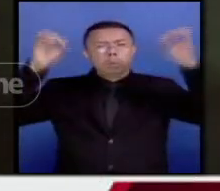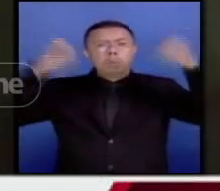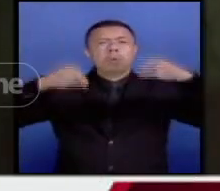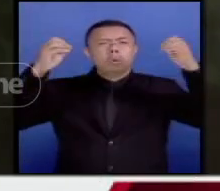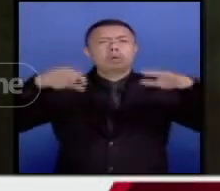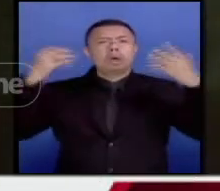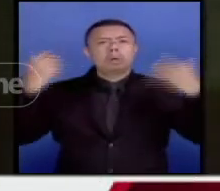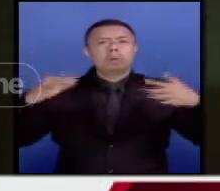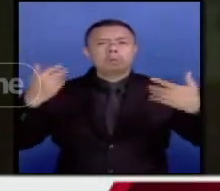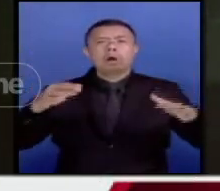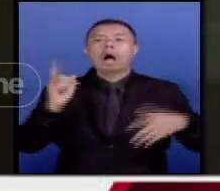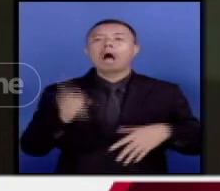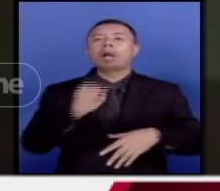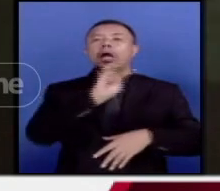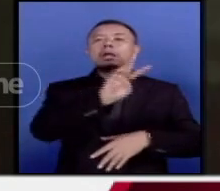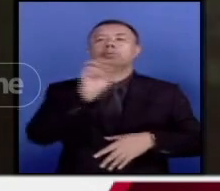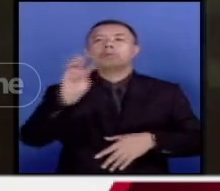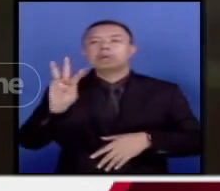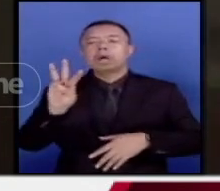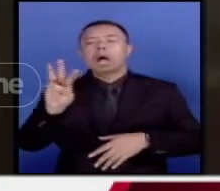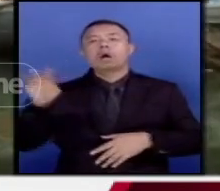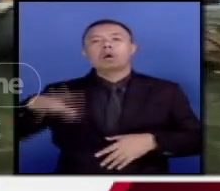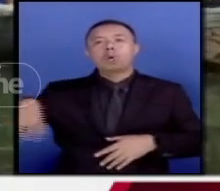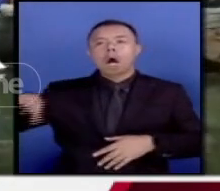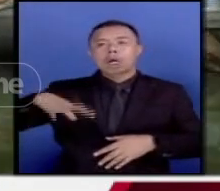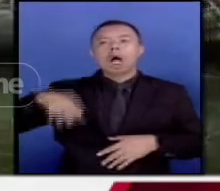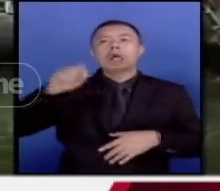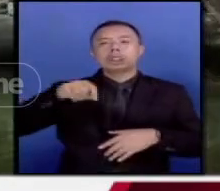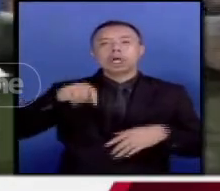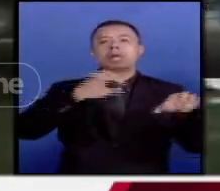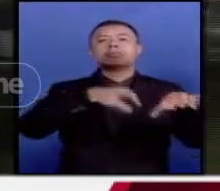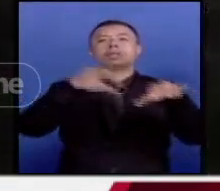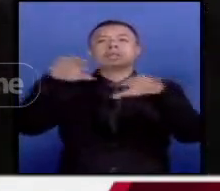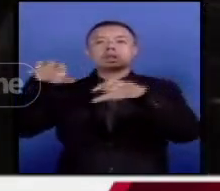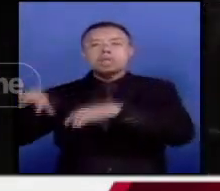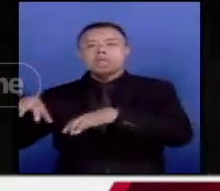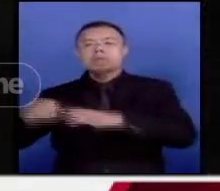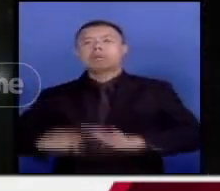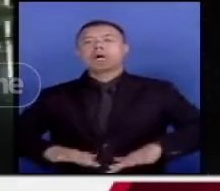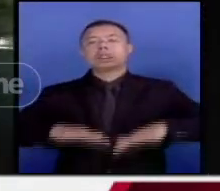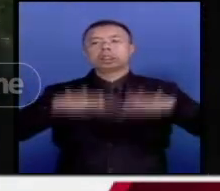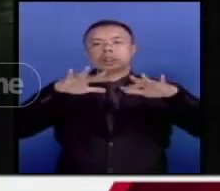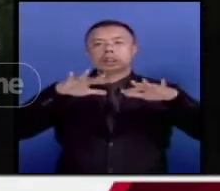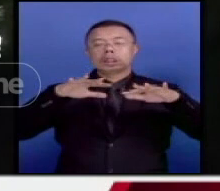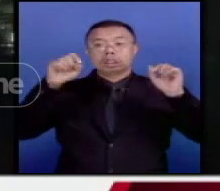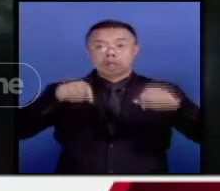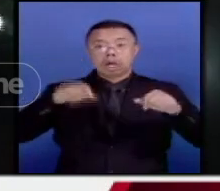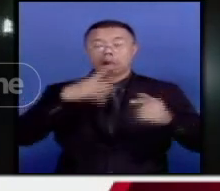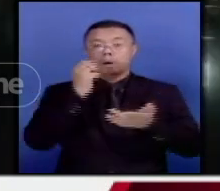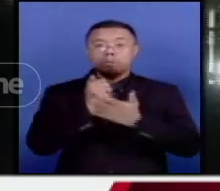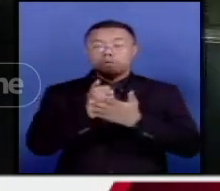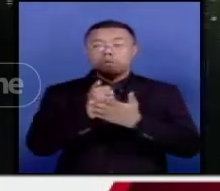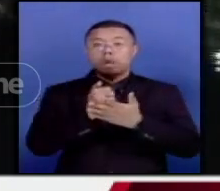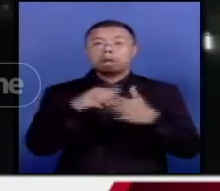dan terdapat 33 kepala keluarga yang terdampak saat ini kebutuhan yang